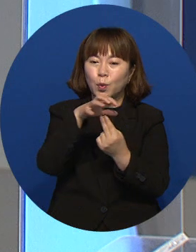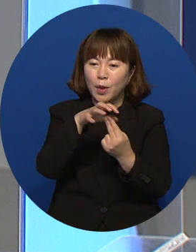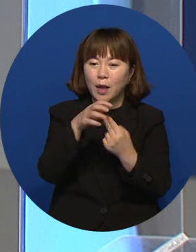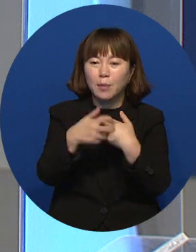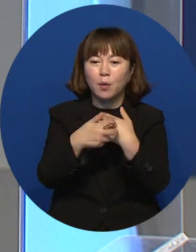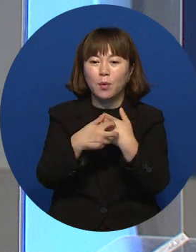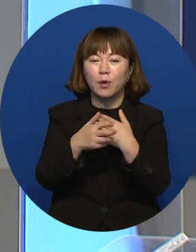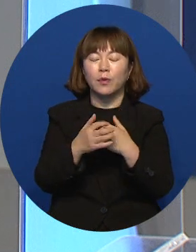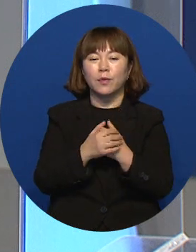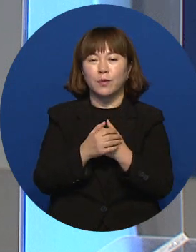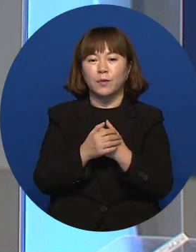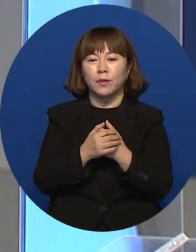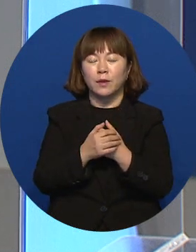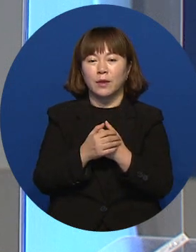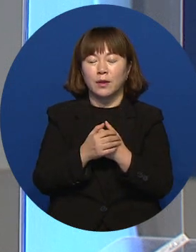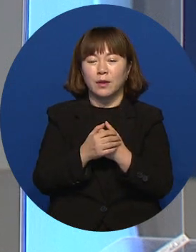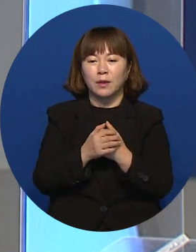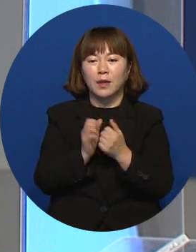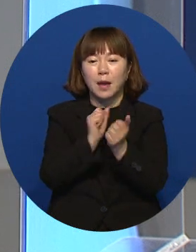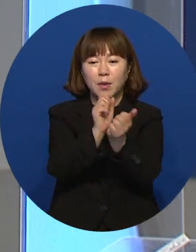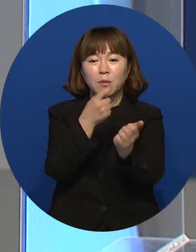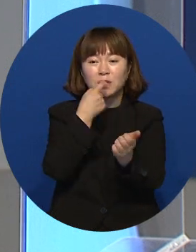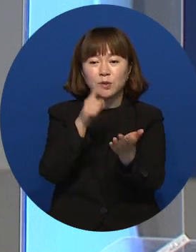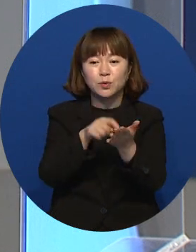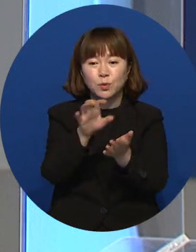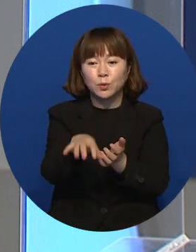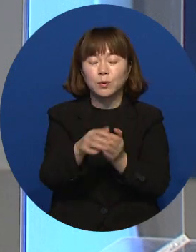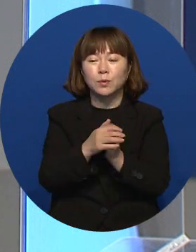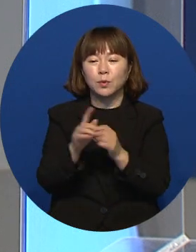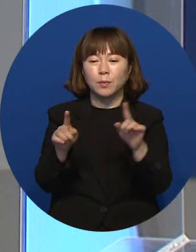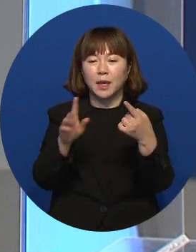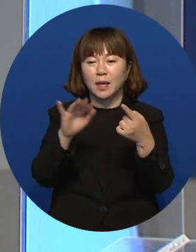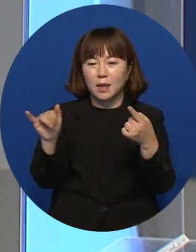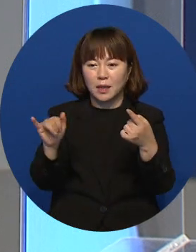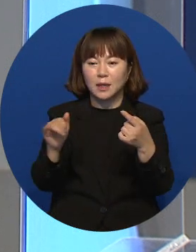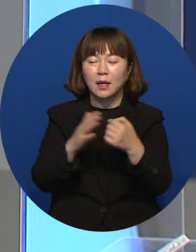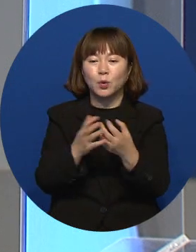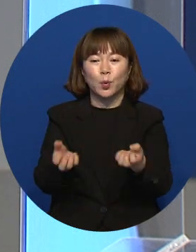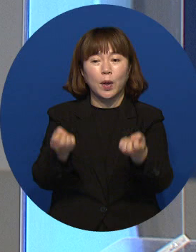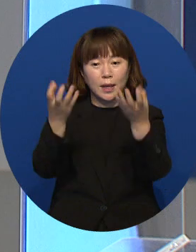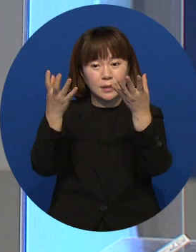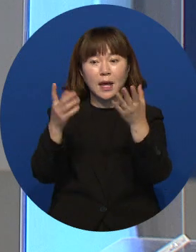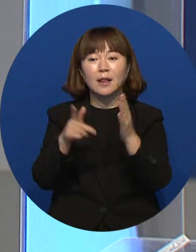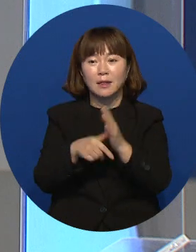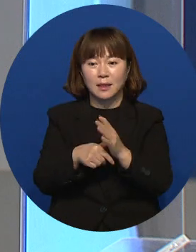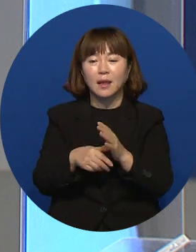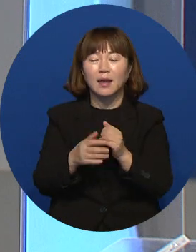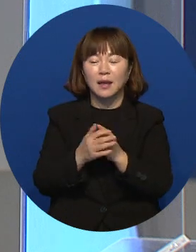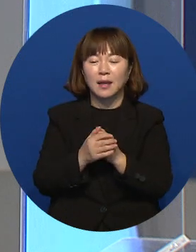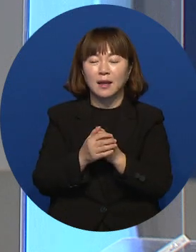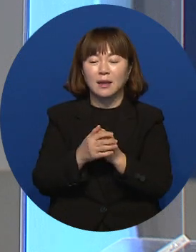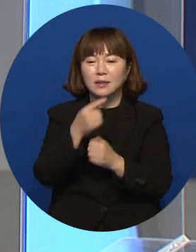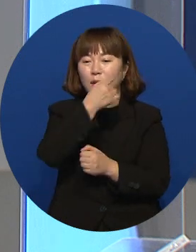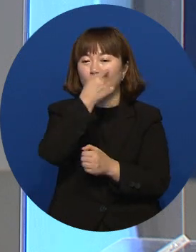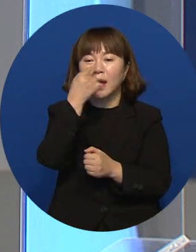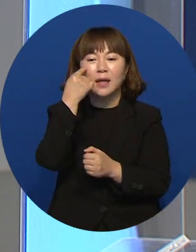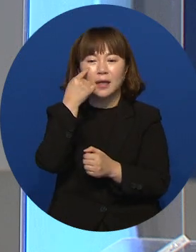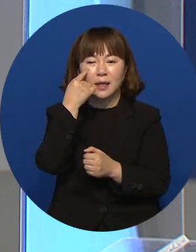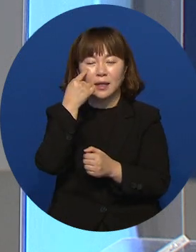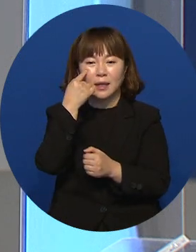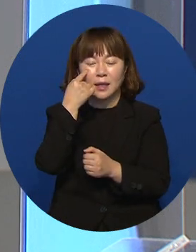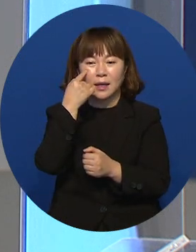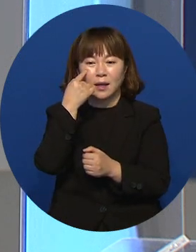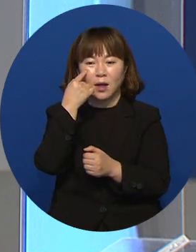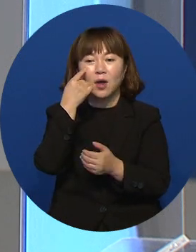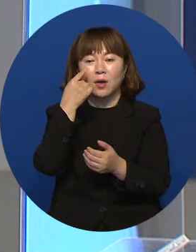그 감염 취약 시설 그리고 100인 이상의 행사 집회 를 대상으로 할 생각이고요 예 이런 백신 패스